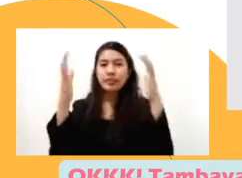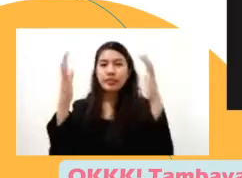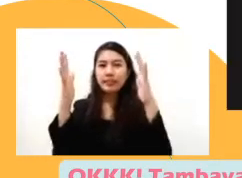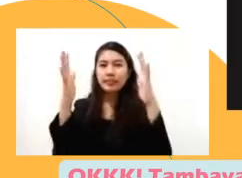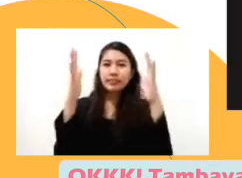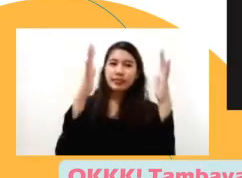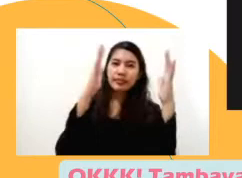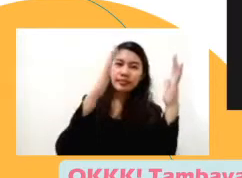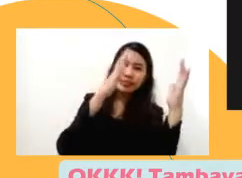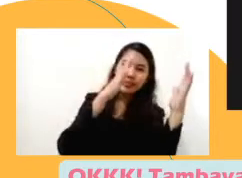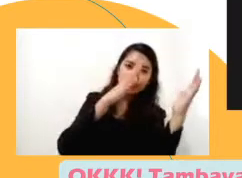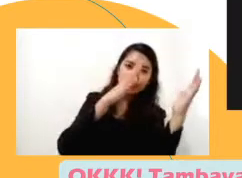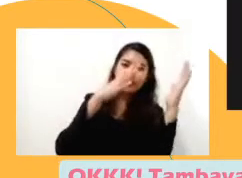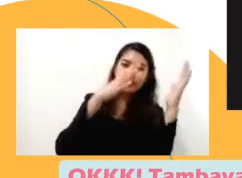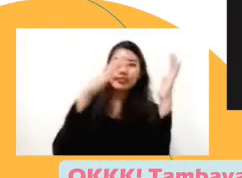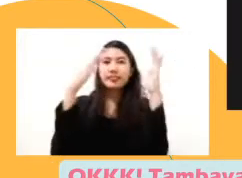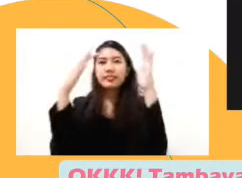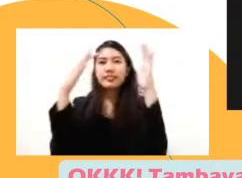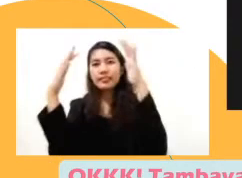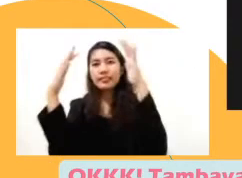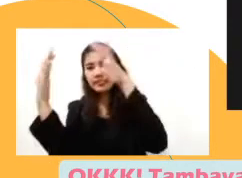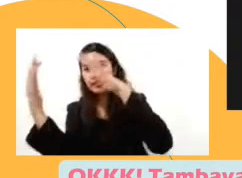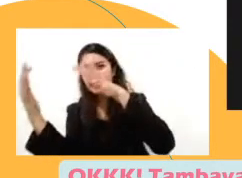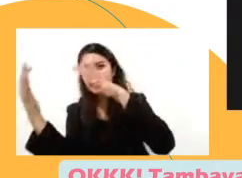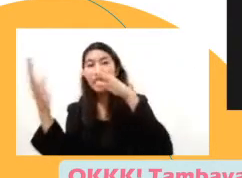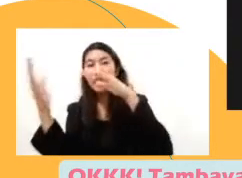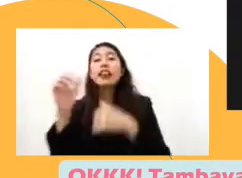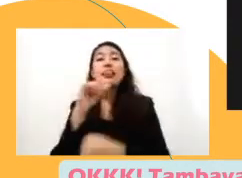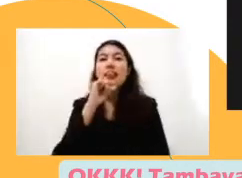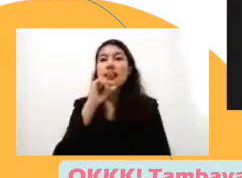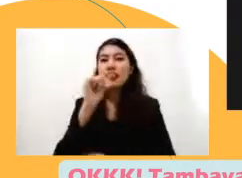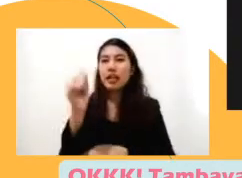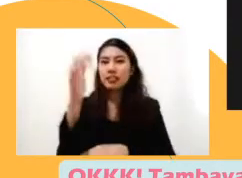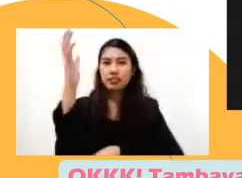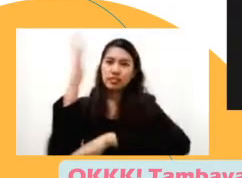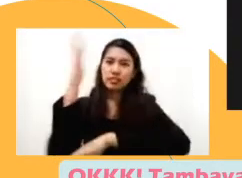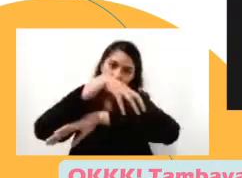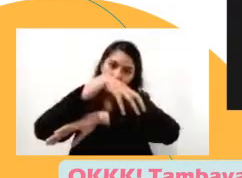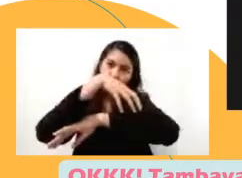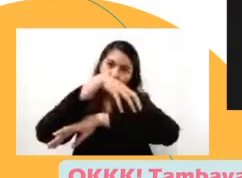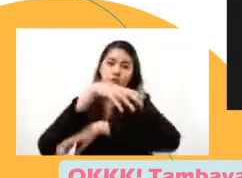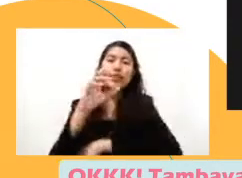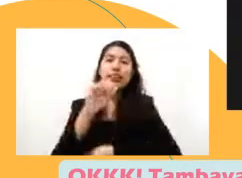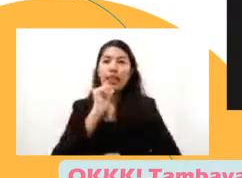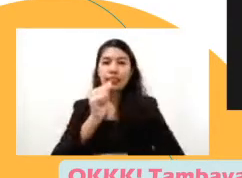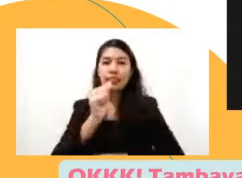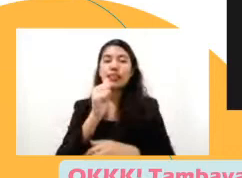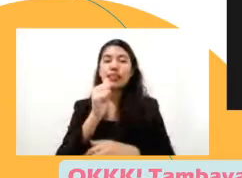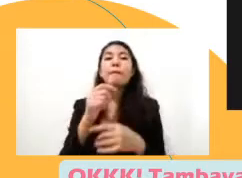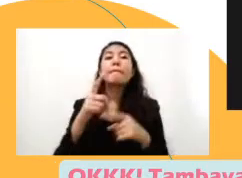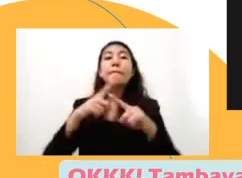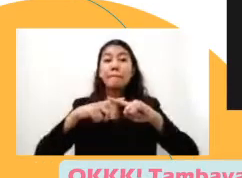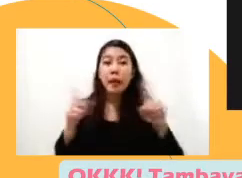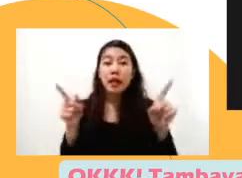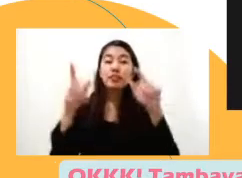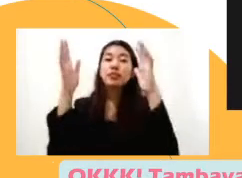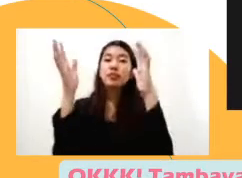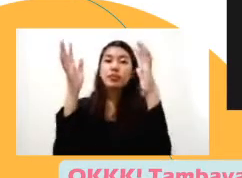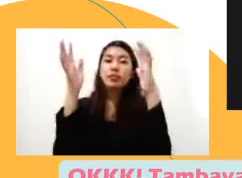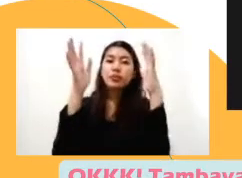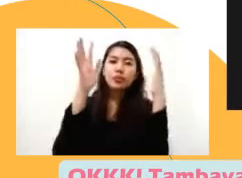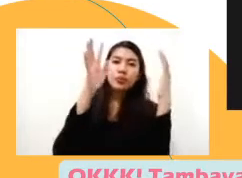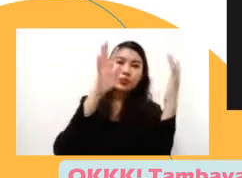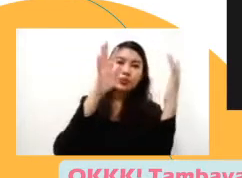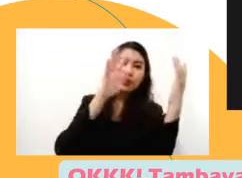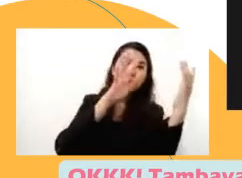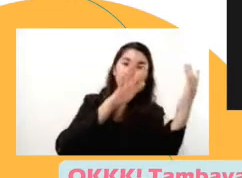siyang kakayahang sumunod sa ihip, no? Sumunod siya sa ihip ng hangin. Ayan, kaya naman ito